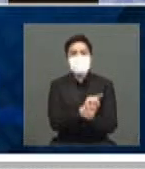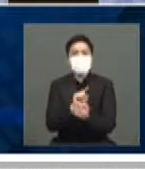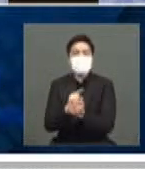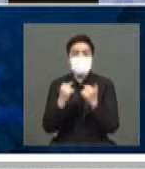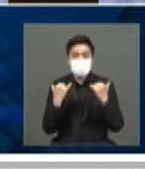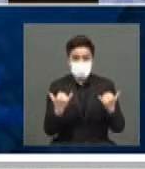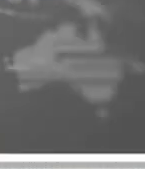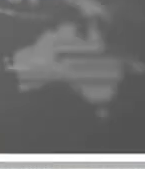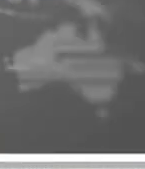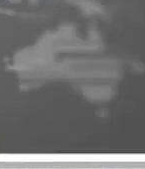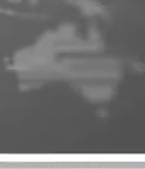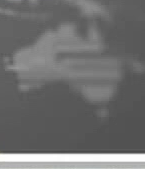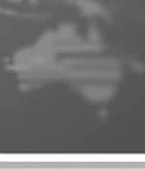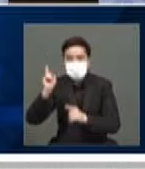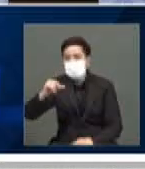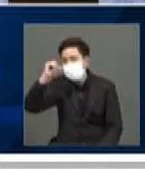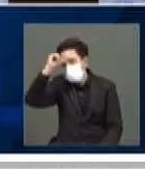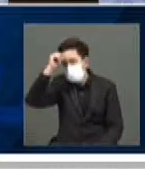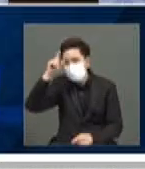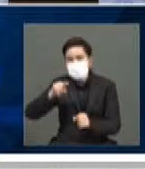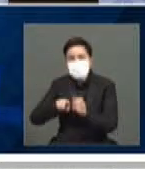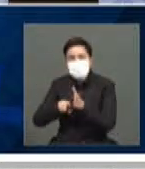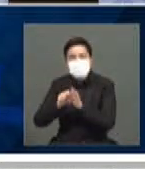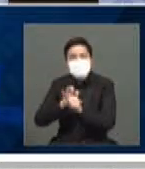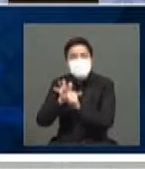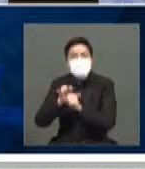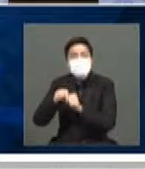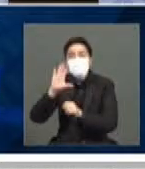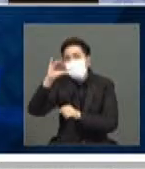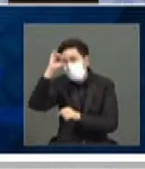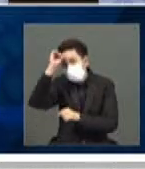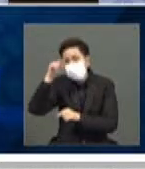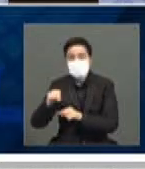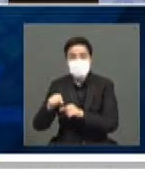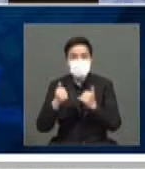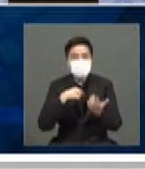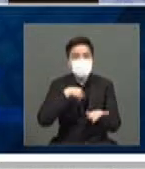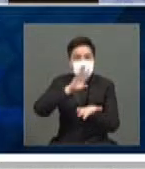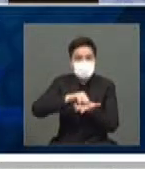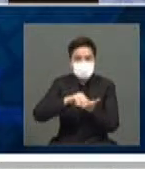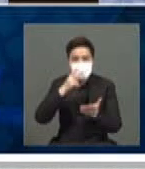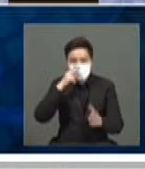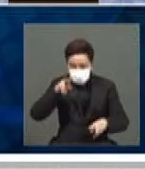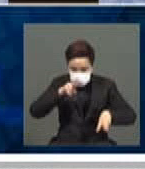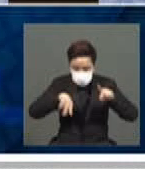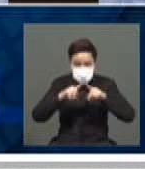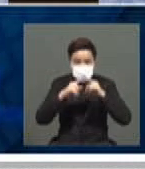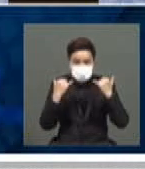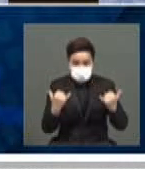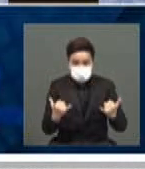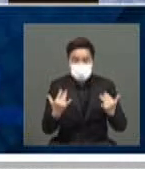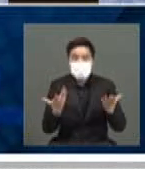างตอนนี้เหมือนเดิม ไว้กับบ้านอย่างเดิมไว้กับบ้านอย่างเดิม ใช่ และความสุข ค่ะ อาจจะงดเล่นน้ําแต่ให้เดินทางกลับบ้านเหมือนปีที่แล้